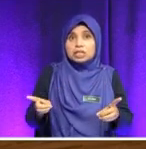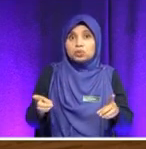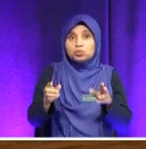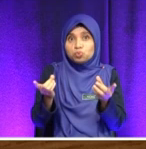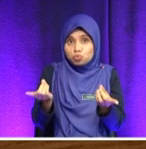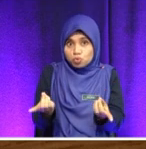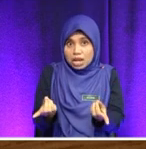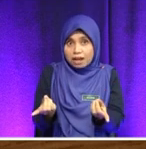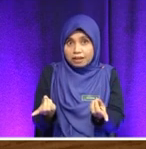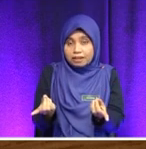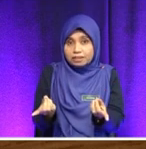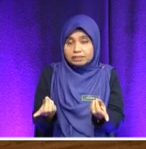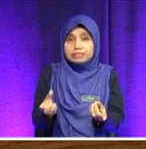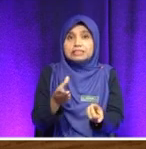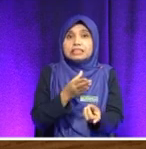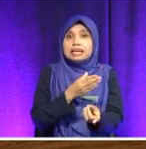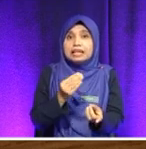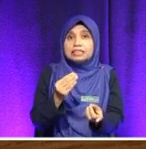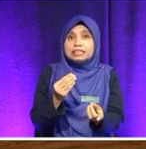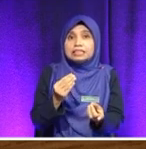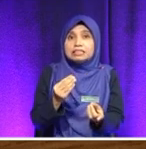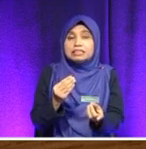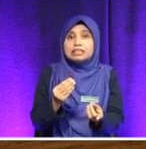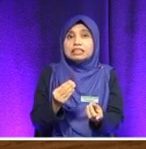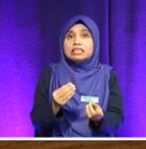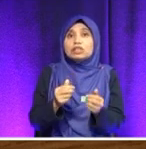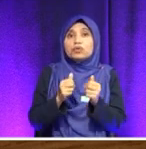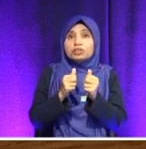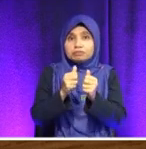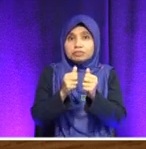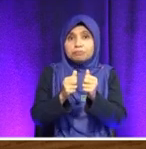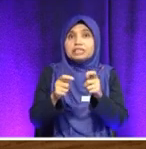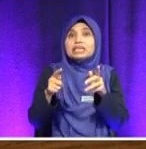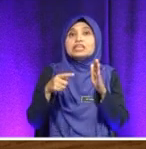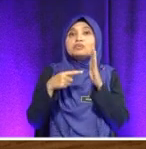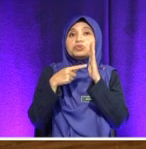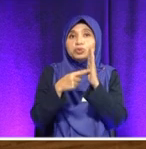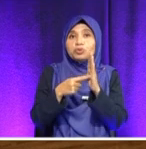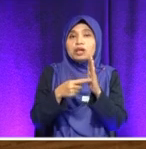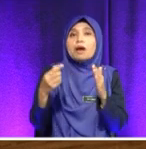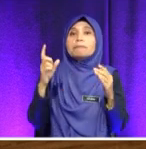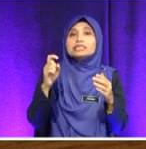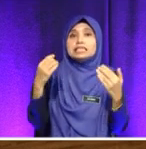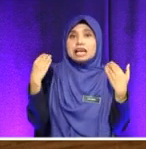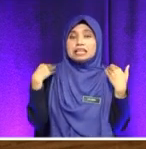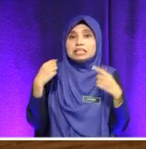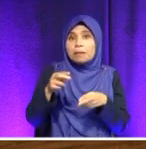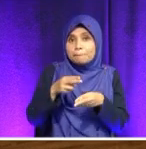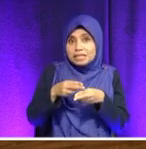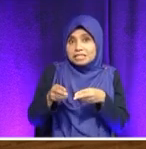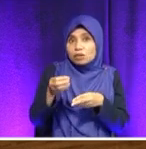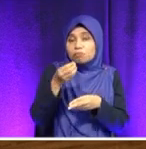susun peralatan seperti yang dinyatakan berikutlah. Bermaksud ada sudu sup, ada pisau makan, garfu makan,